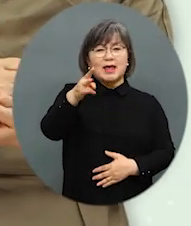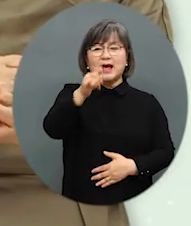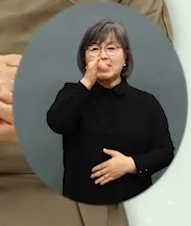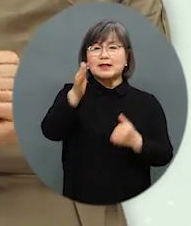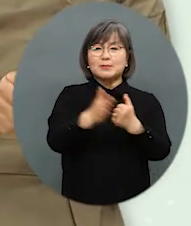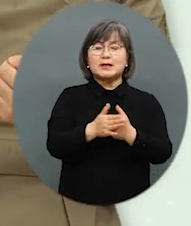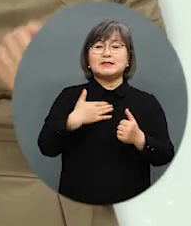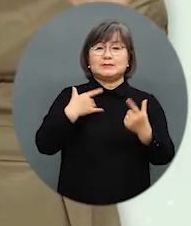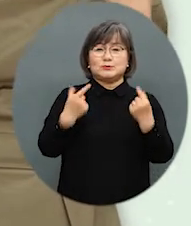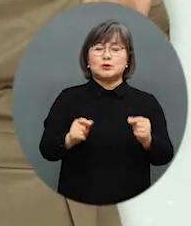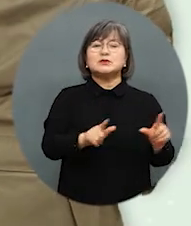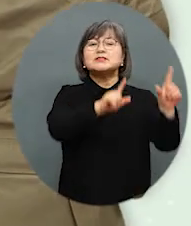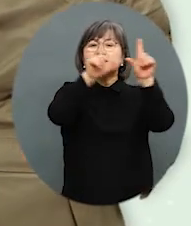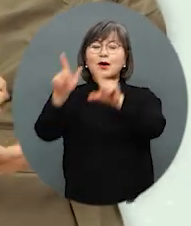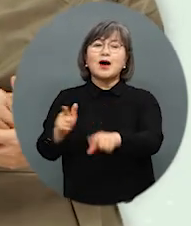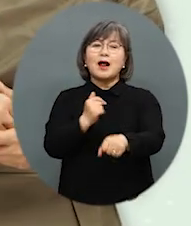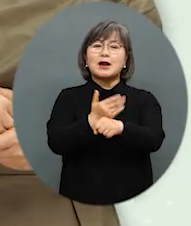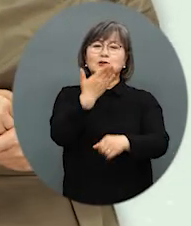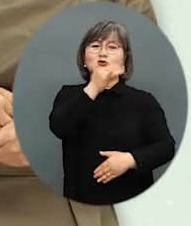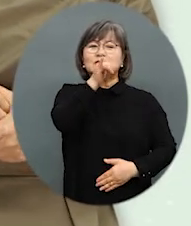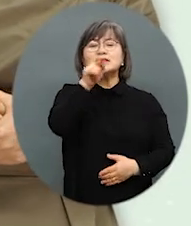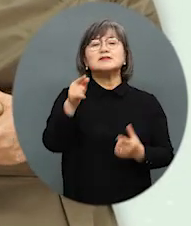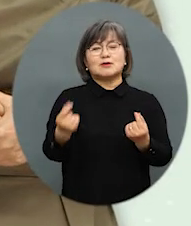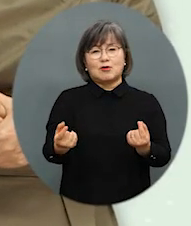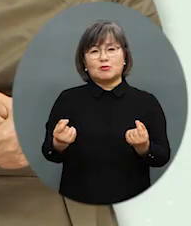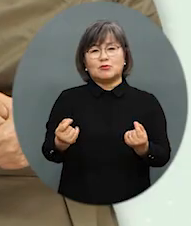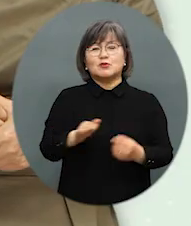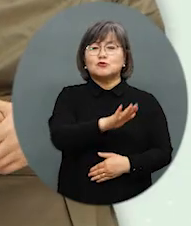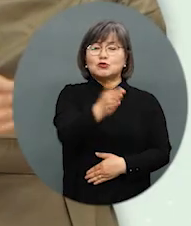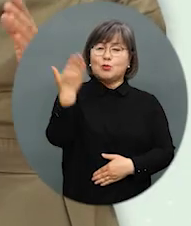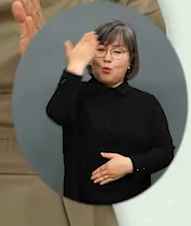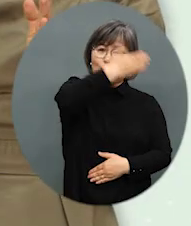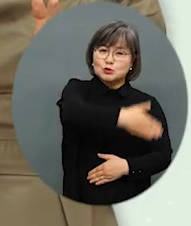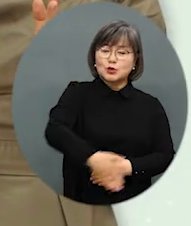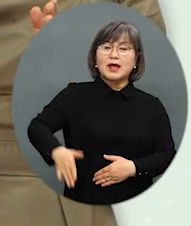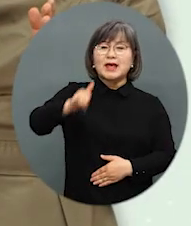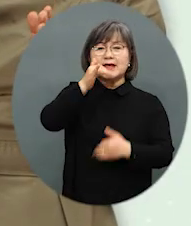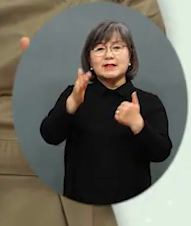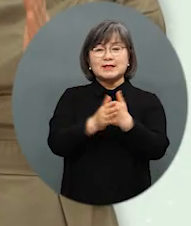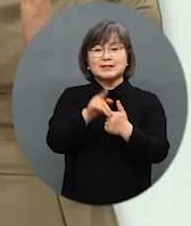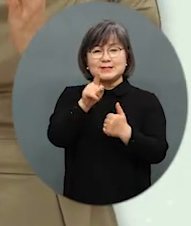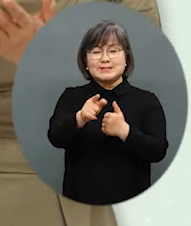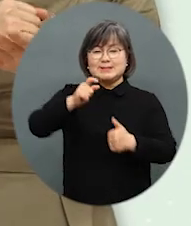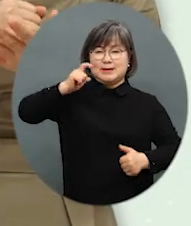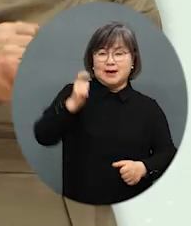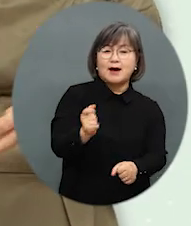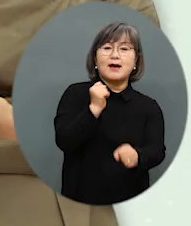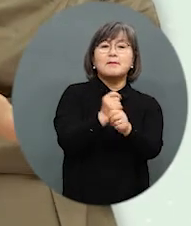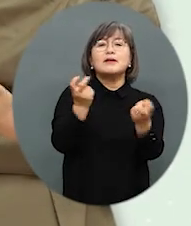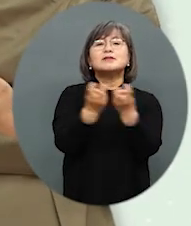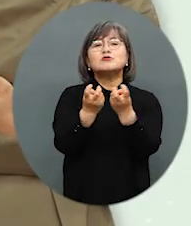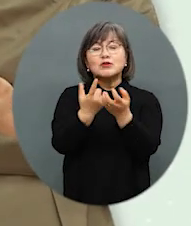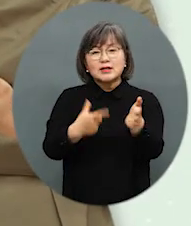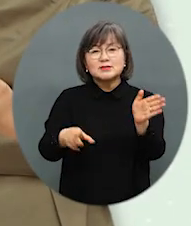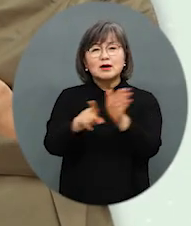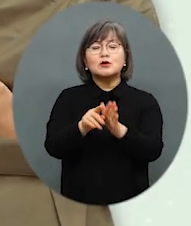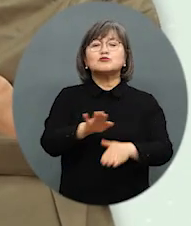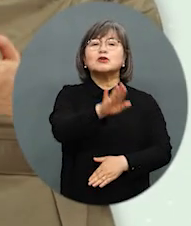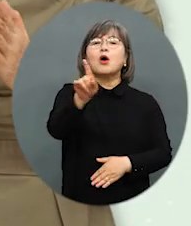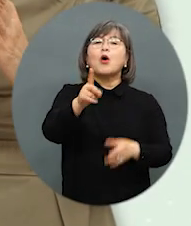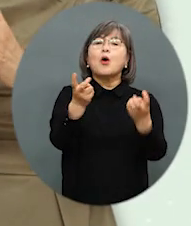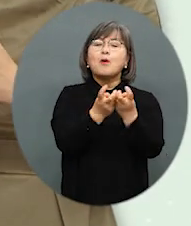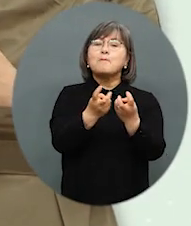있기 때문에 우리는 지금도 이렇게 생활할 수 있는 거랍니다. 우리 몸속에 있는 이 면역계를 강하게 만들기